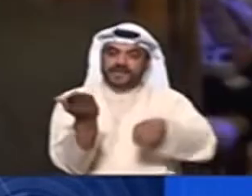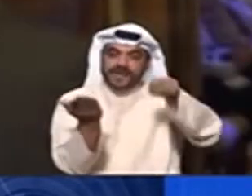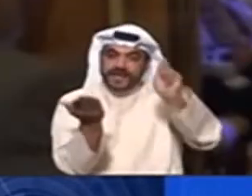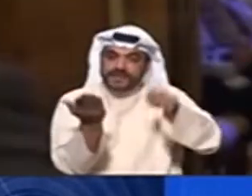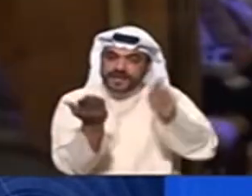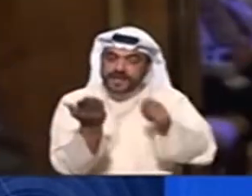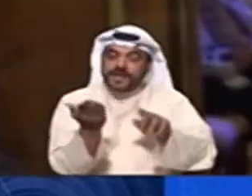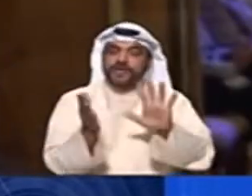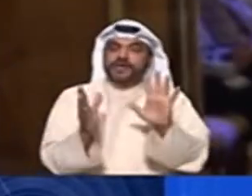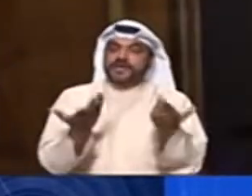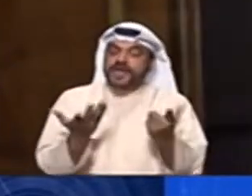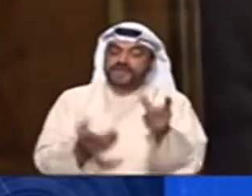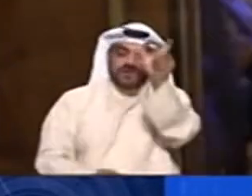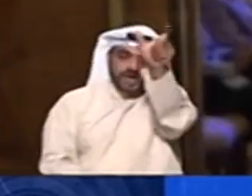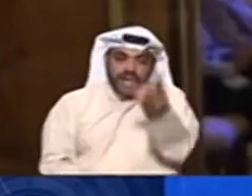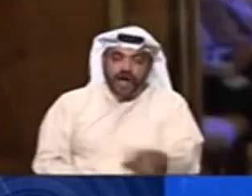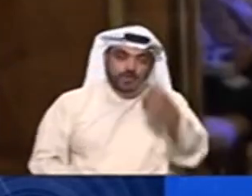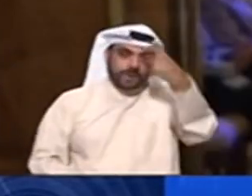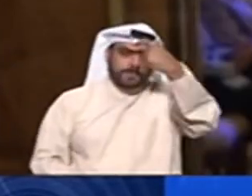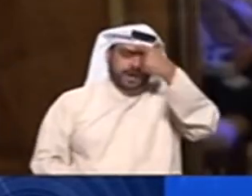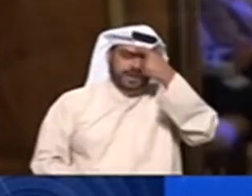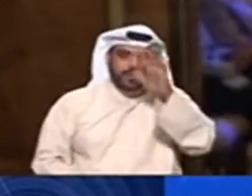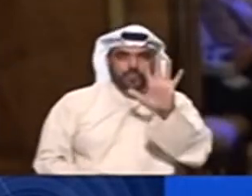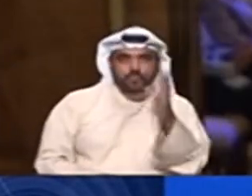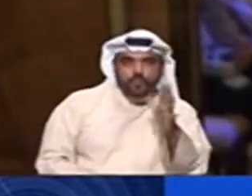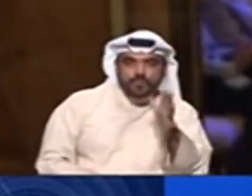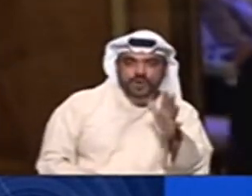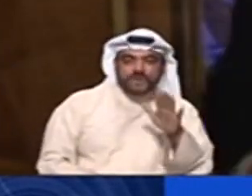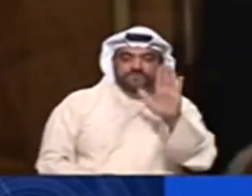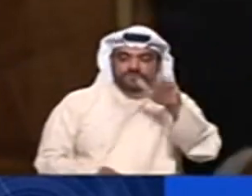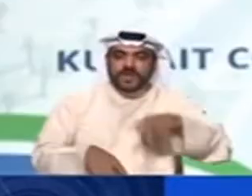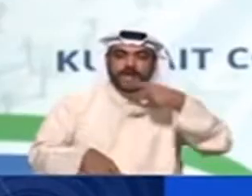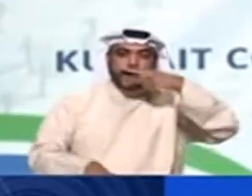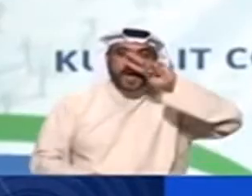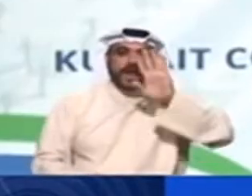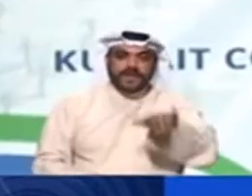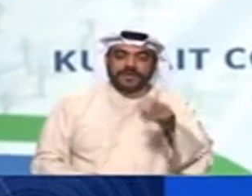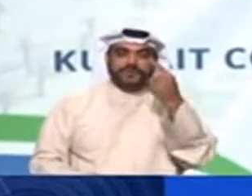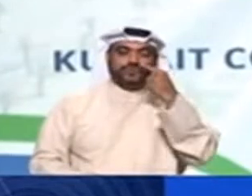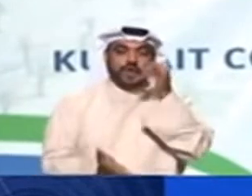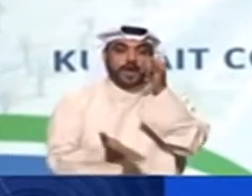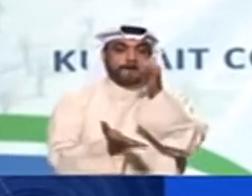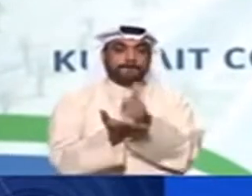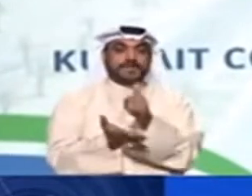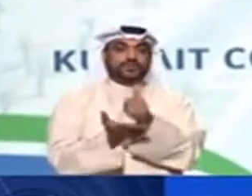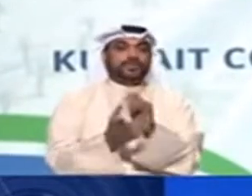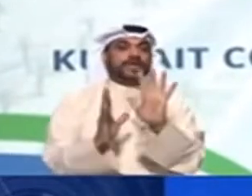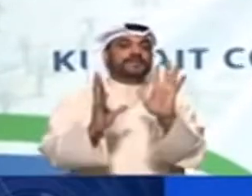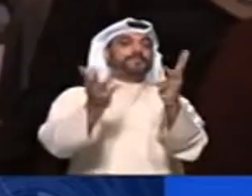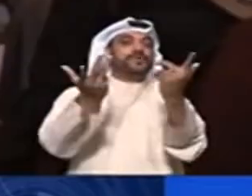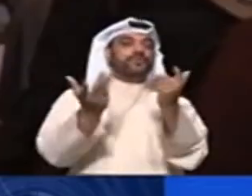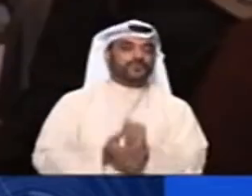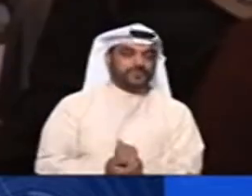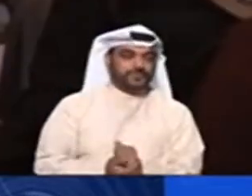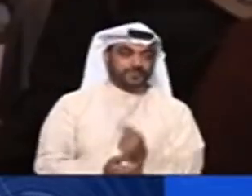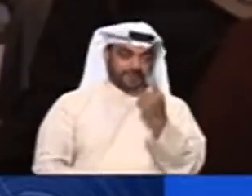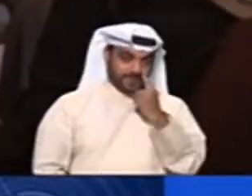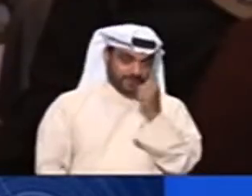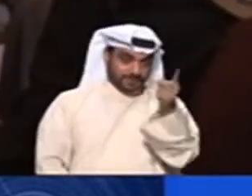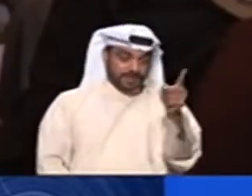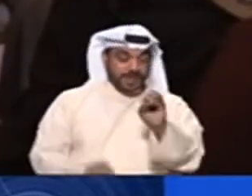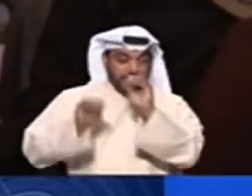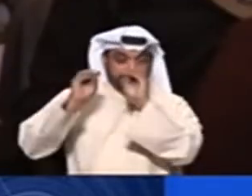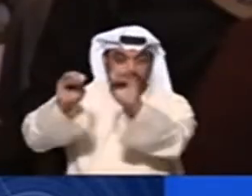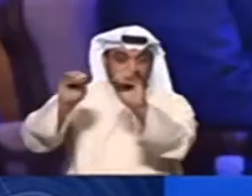أو في أحد الحالات التي تحوم حولها شبه الأخطاء الطبية. المسؤولية الطبية تتناول أيضا جانب تبصير